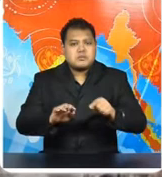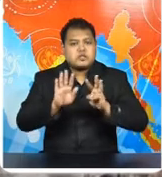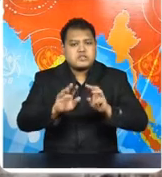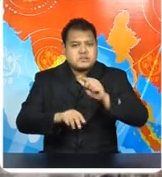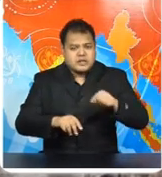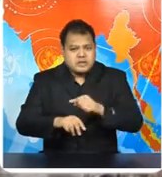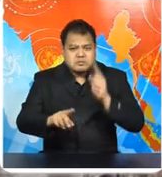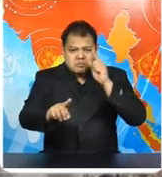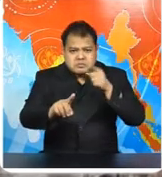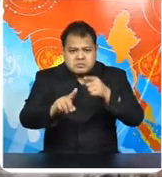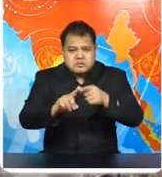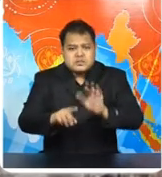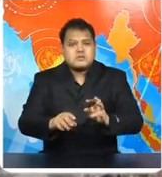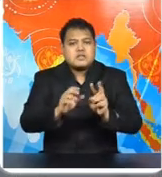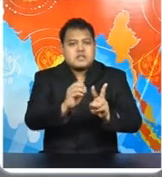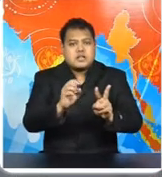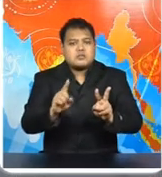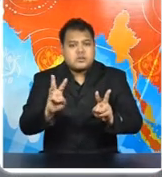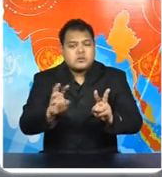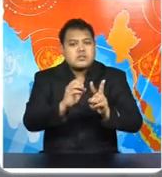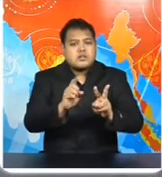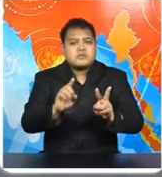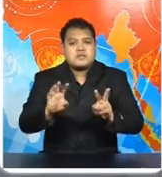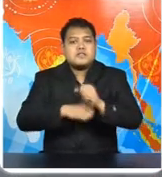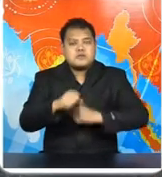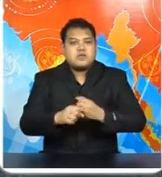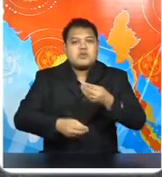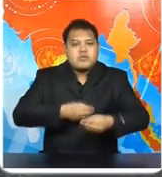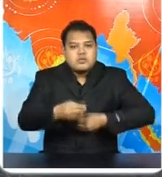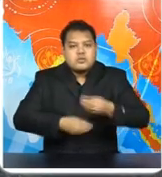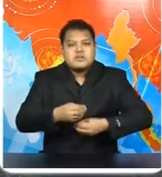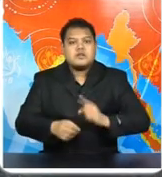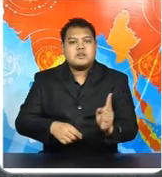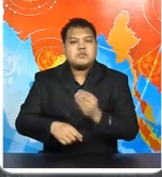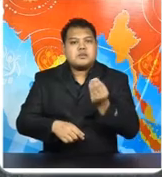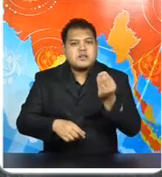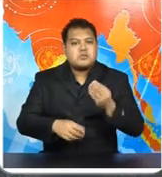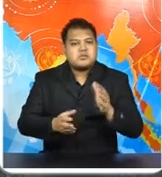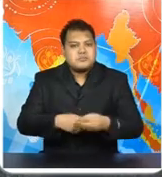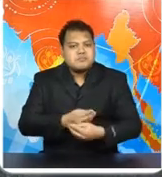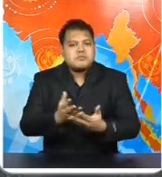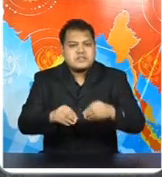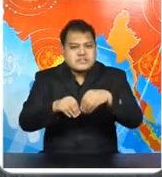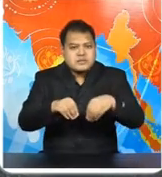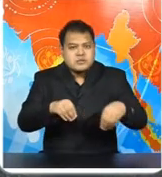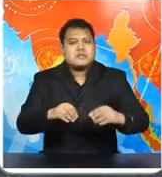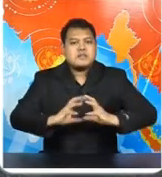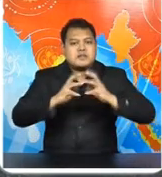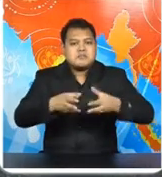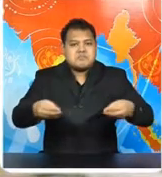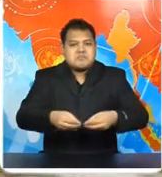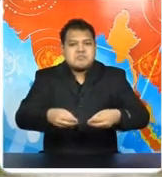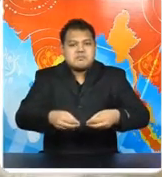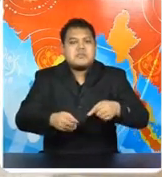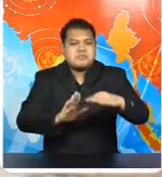စီးပွားရေးတိုးတက်မှုဟာ 6.8 ရာခိုင်နှုန်းအထိဦးတည်နေပြီး 2013-2014 ခုနှစ်မှာတော့ကုန်သွယ်ရေး၊တန်ငွေ